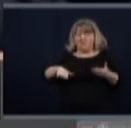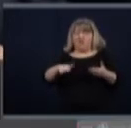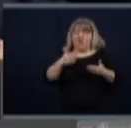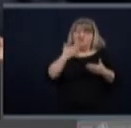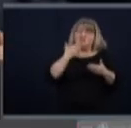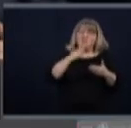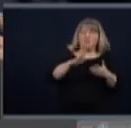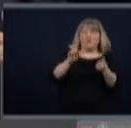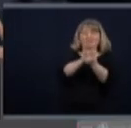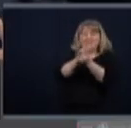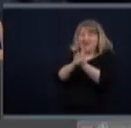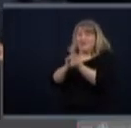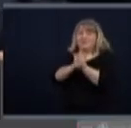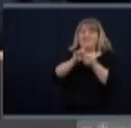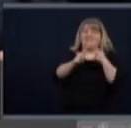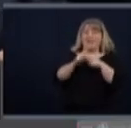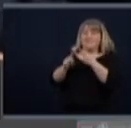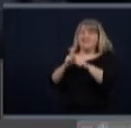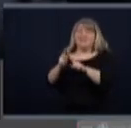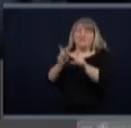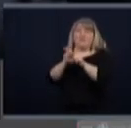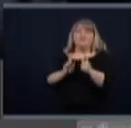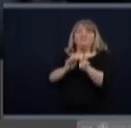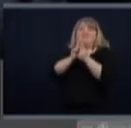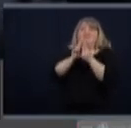qu'ils revoient leurs enseignants.